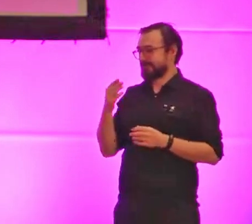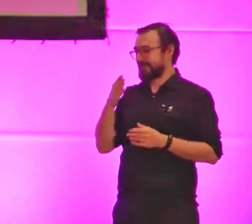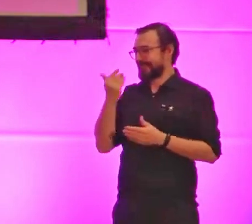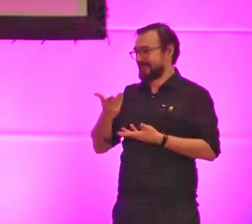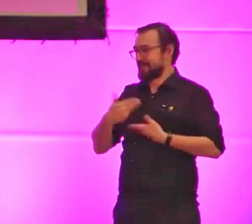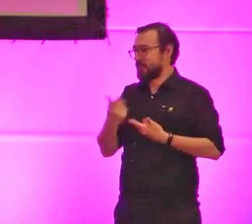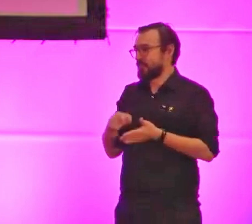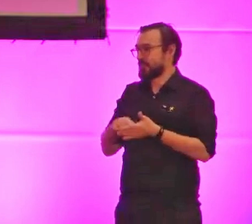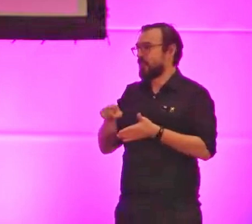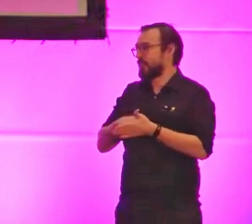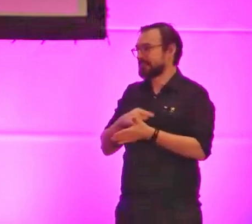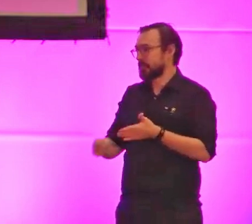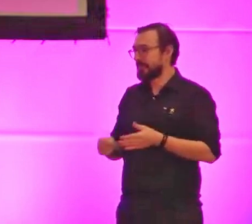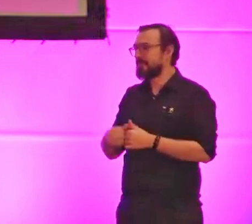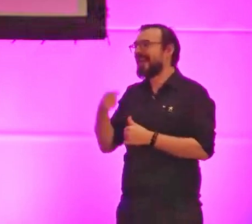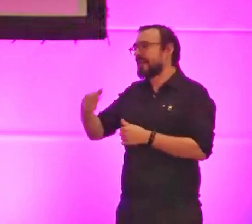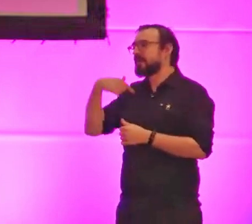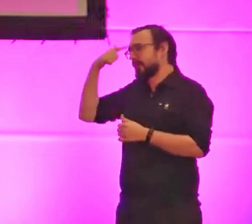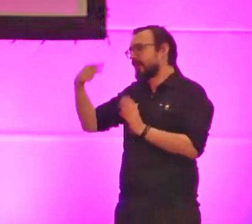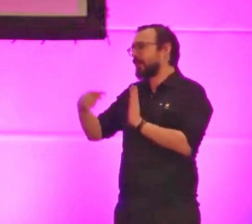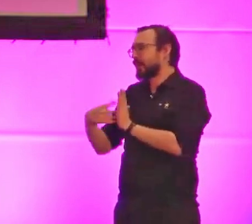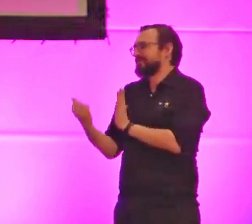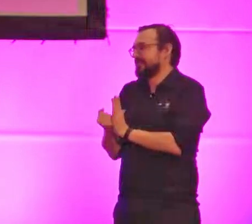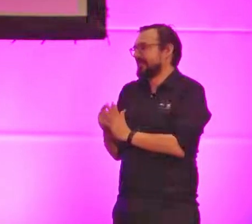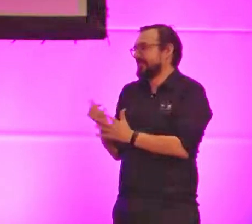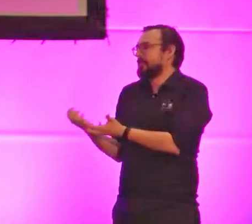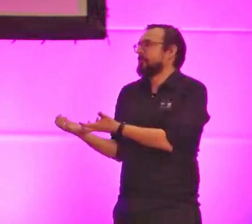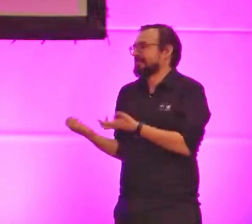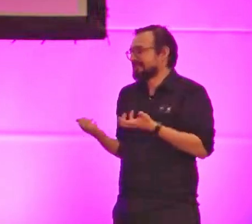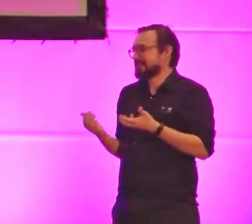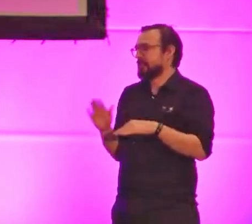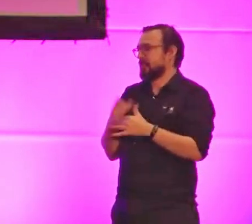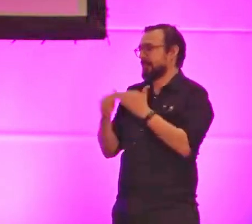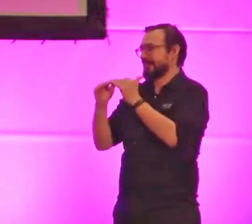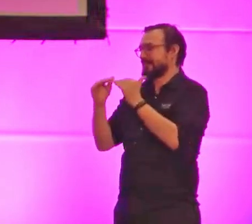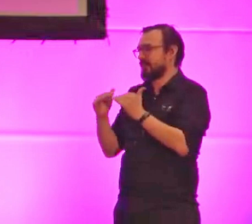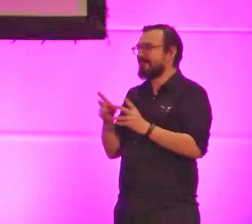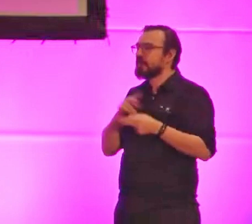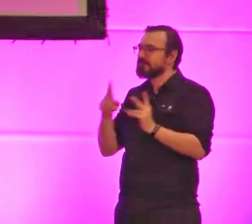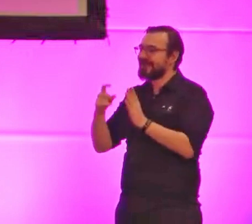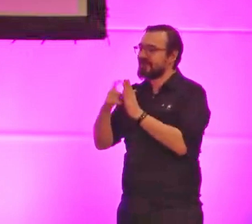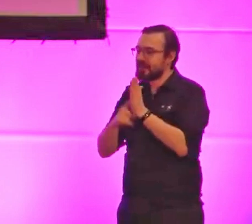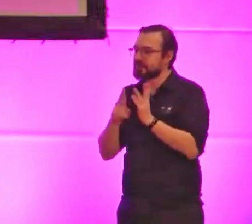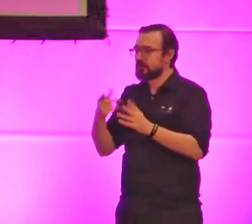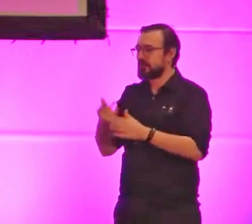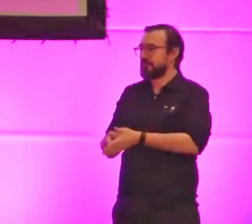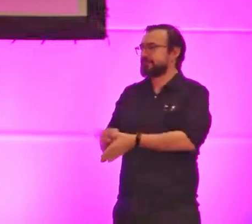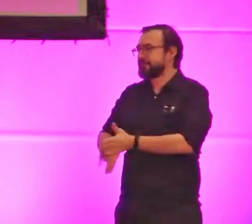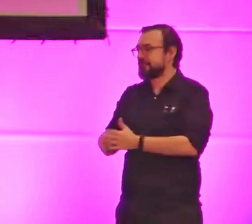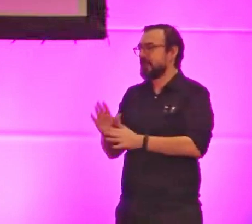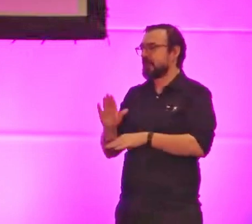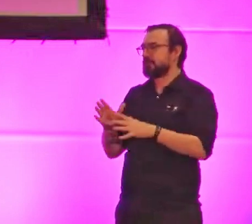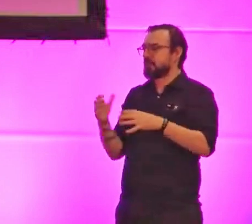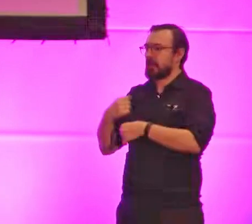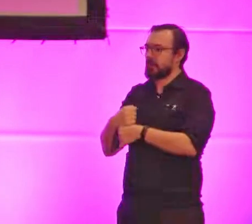slags form av kompensation. Och här tror jag att lagstiftning brister på många plan. Det finns ju också de här reglerna som de har skrivit under på